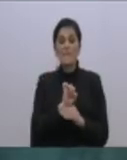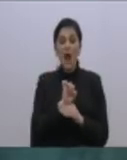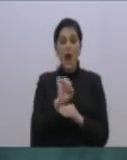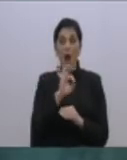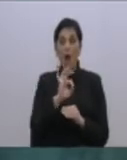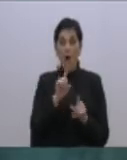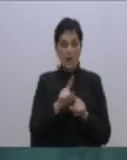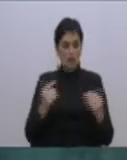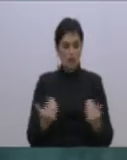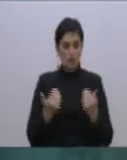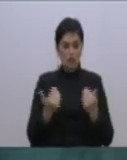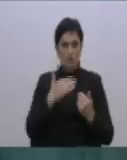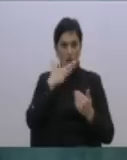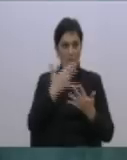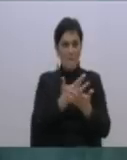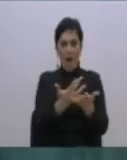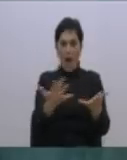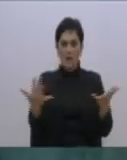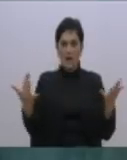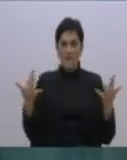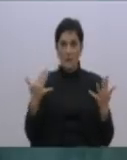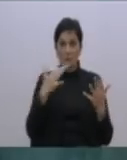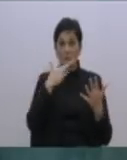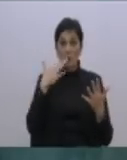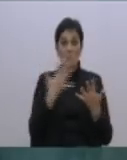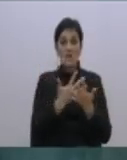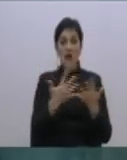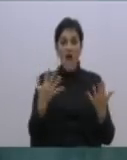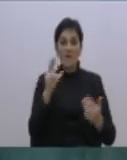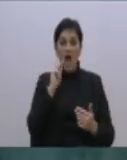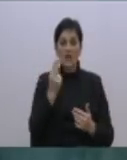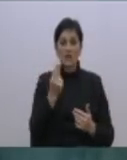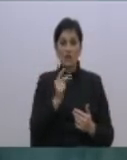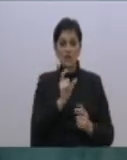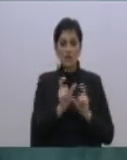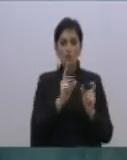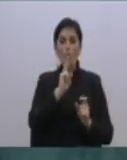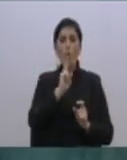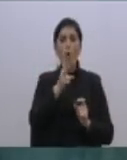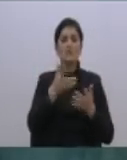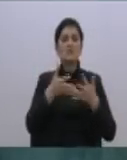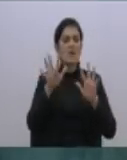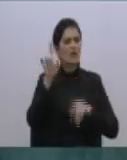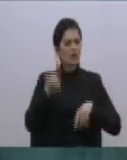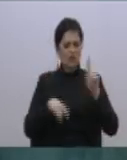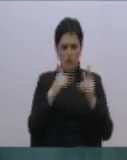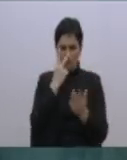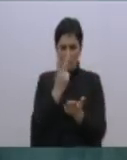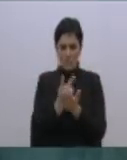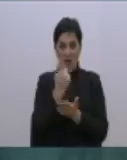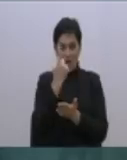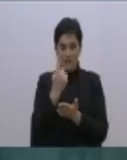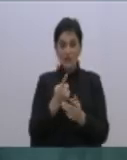aset sotskali da mrava perovani, burası et mrava ritskovani, parlamenti, ay orçalıza metiya da, işu yatat, vinakhaf, erti da